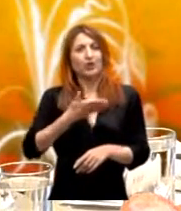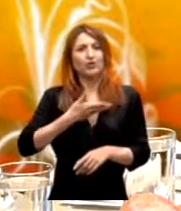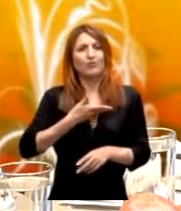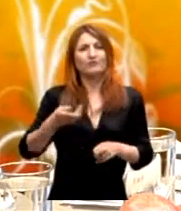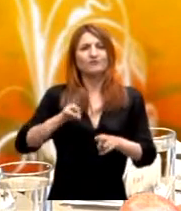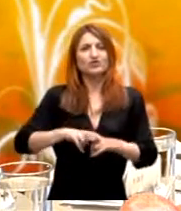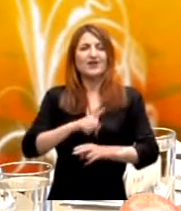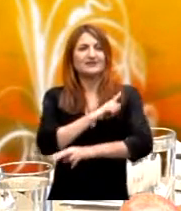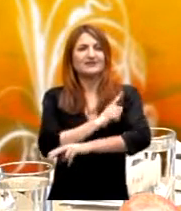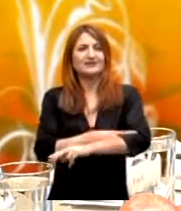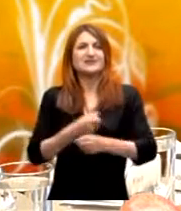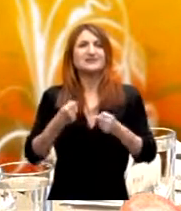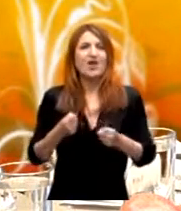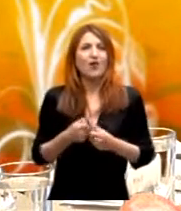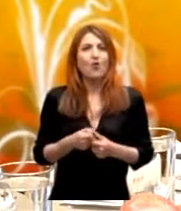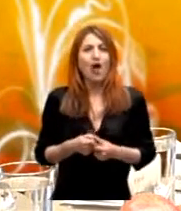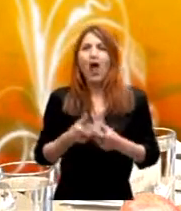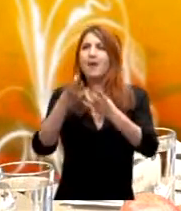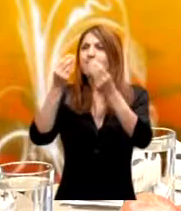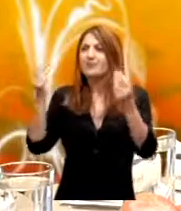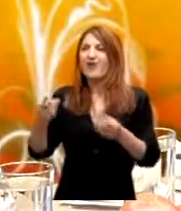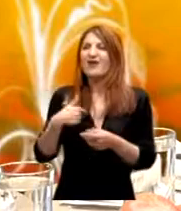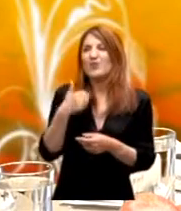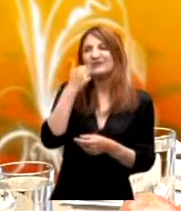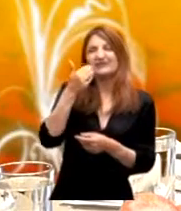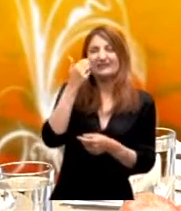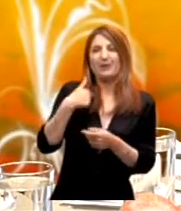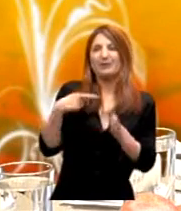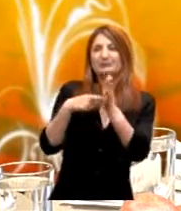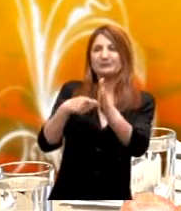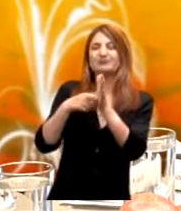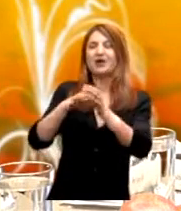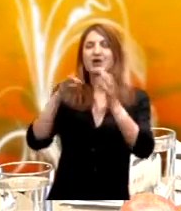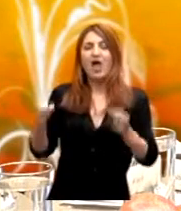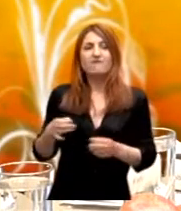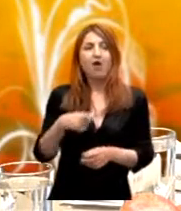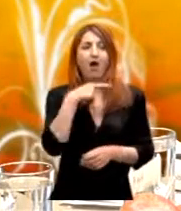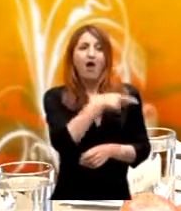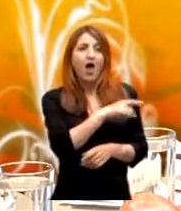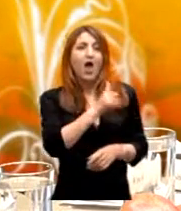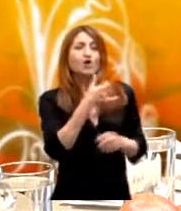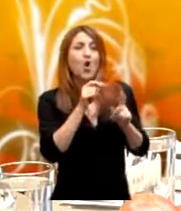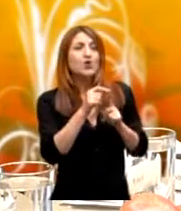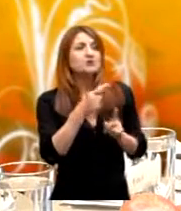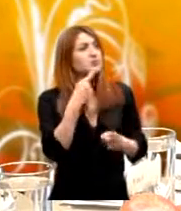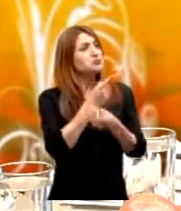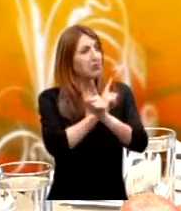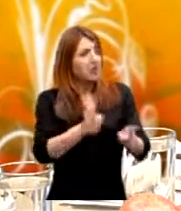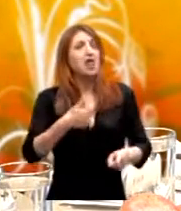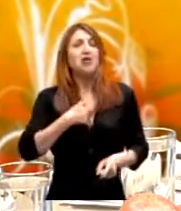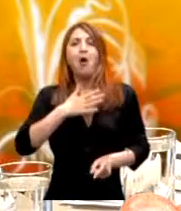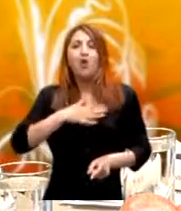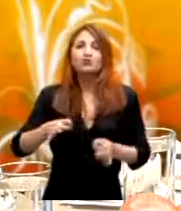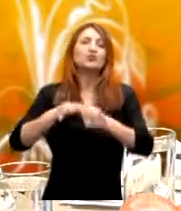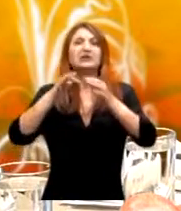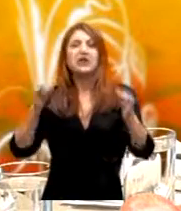teško dadnu uslikati. A Josip kaže, ne, hoću se uslikati. Može to mene samo potaknuti da